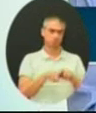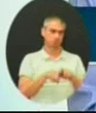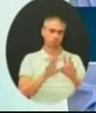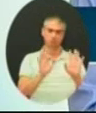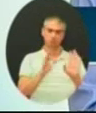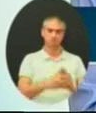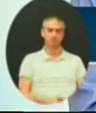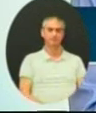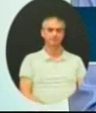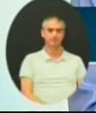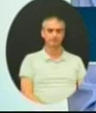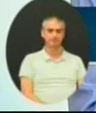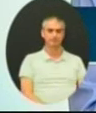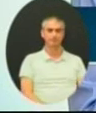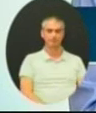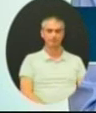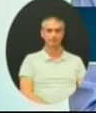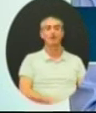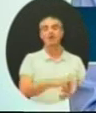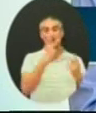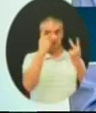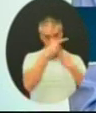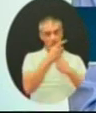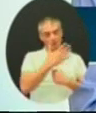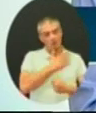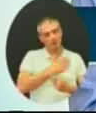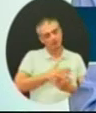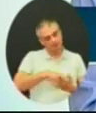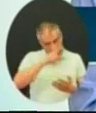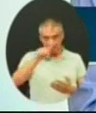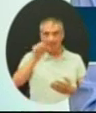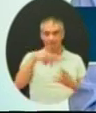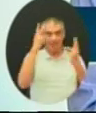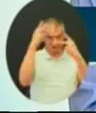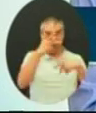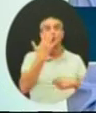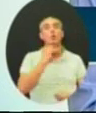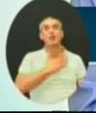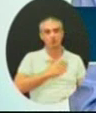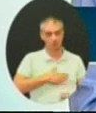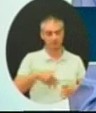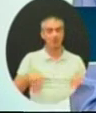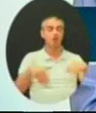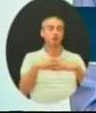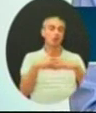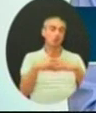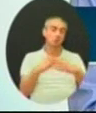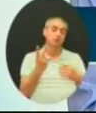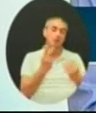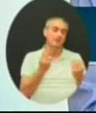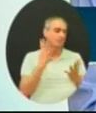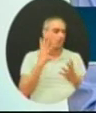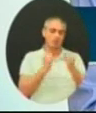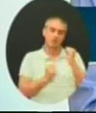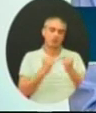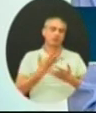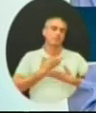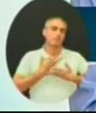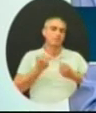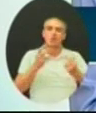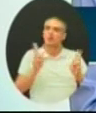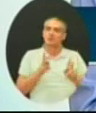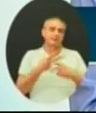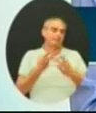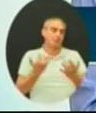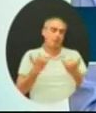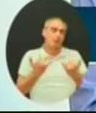דברים שקרובים מאוד לליבו, הוא היה רוצה לבטל את ההסכם, הוא היה רוצה לראות שלום, שני הדברים קשים להשגה או בלתי